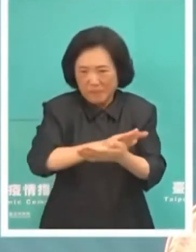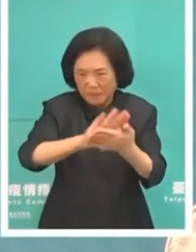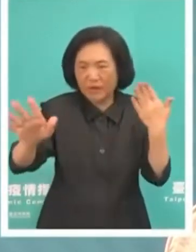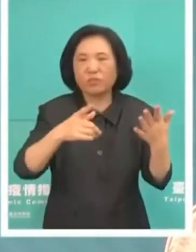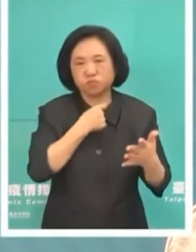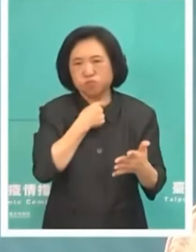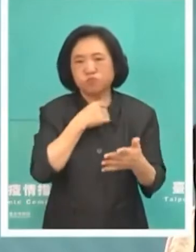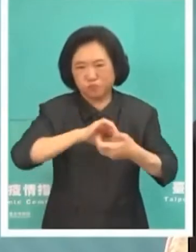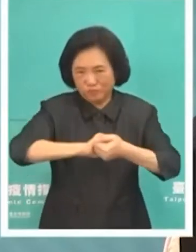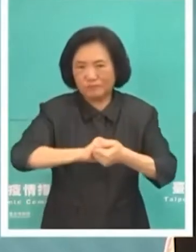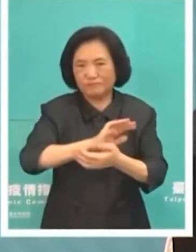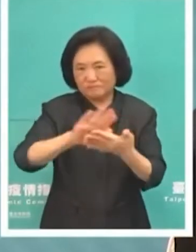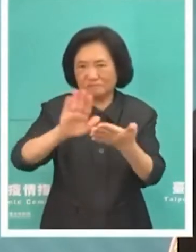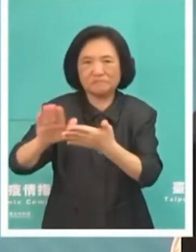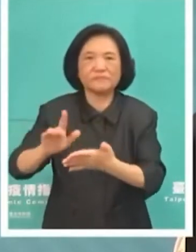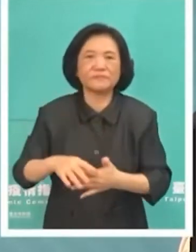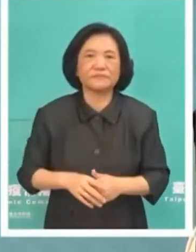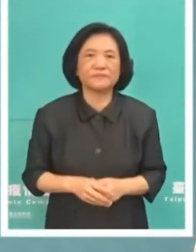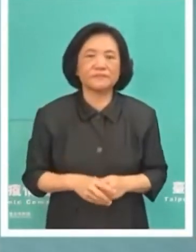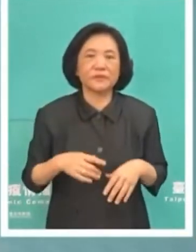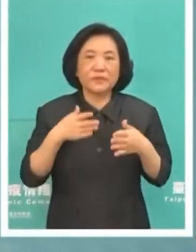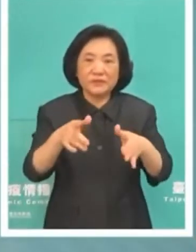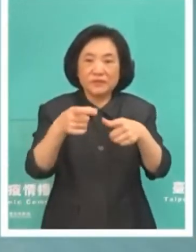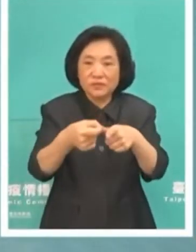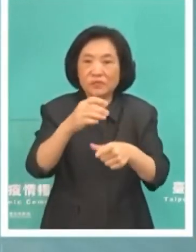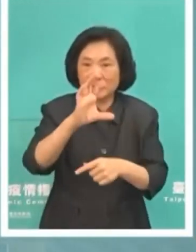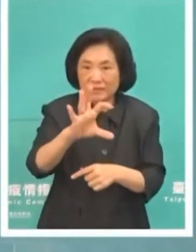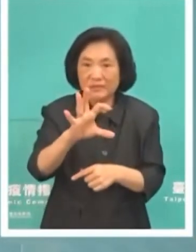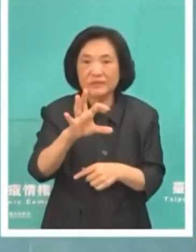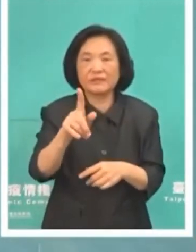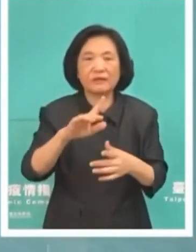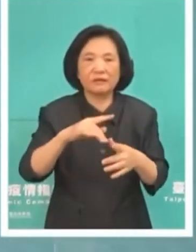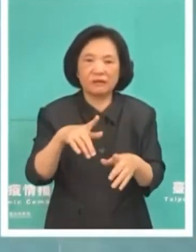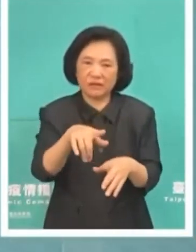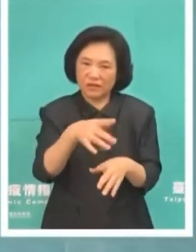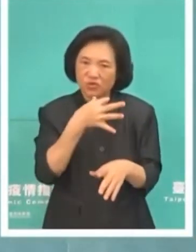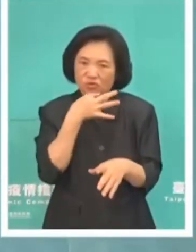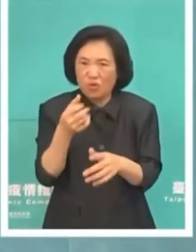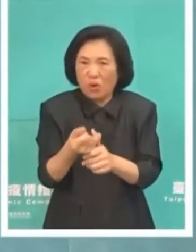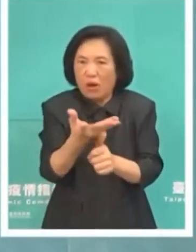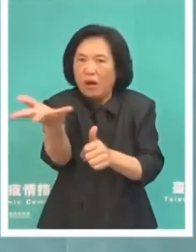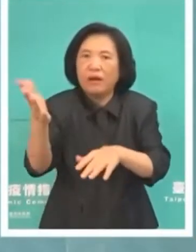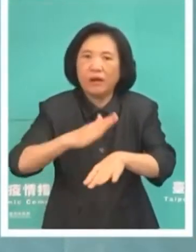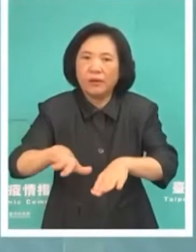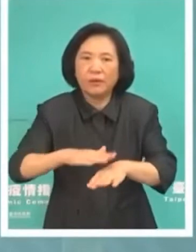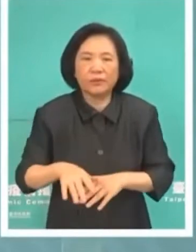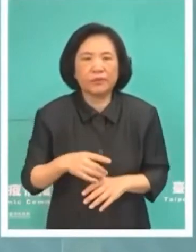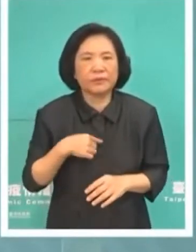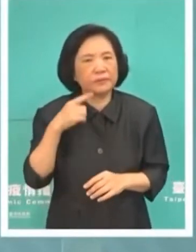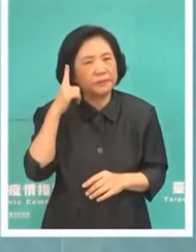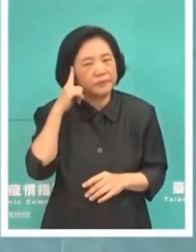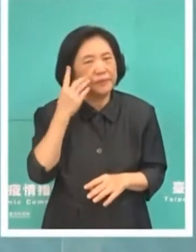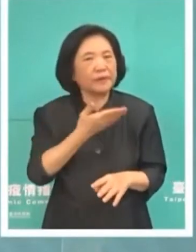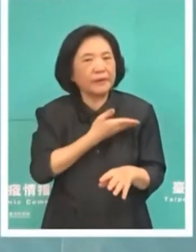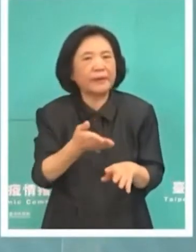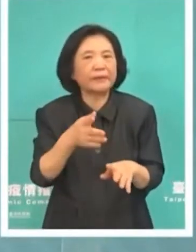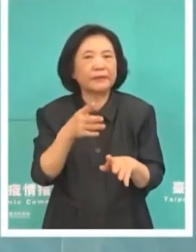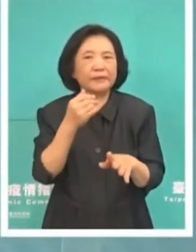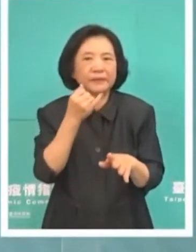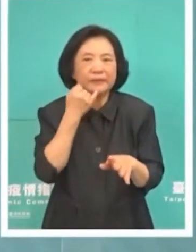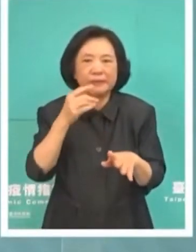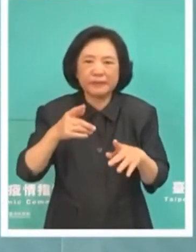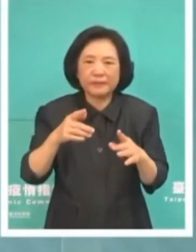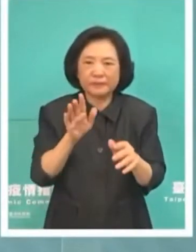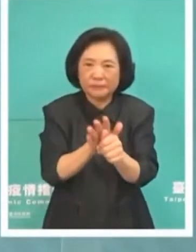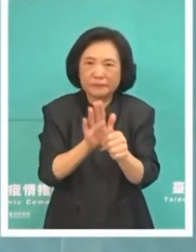概是我们针对那个公共厕所哈，可能的感染哦，会给他一些再精进的